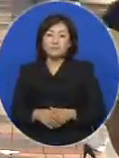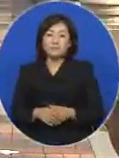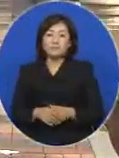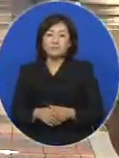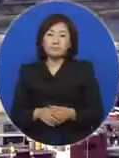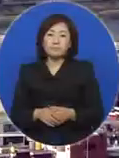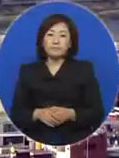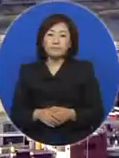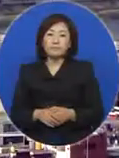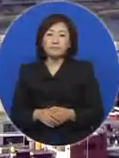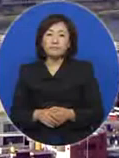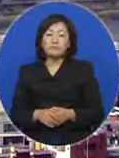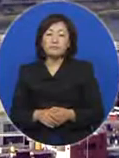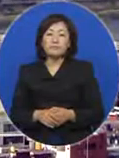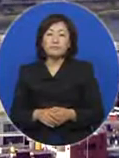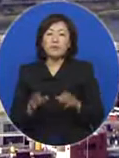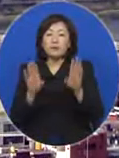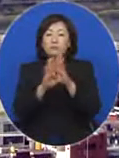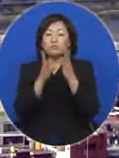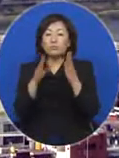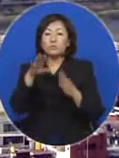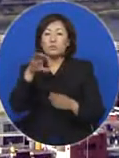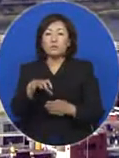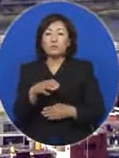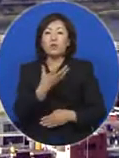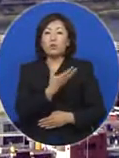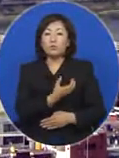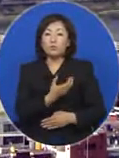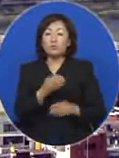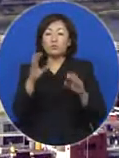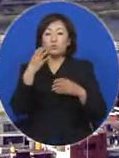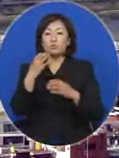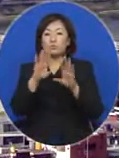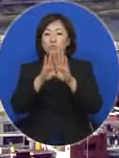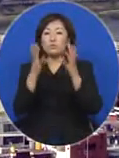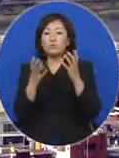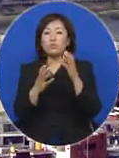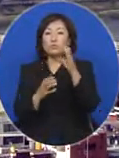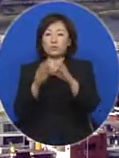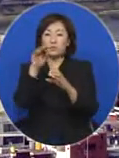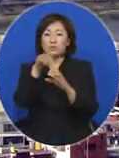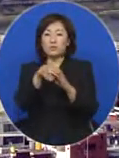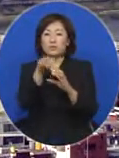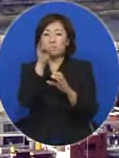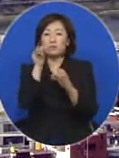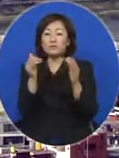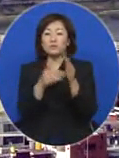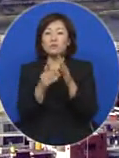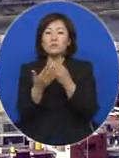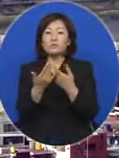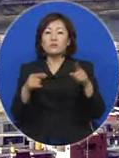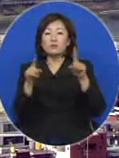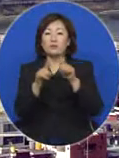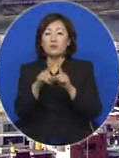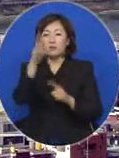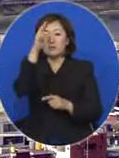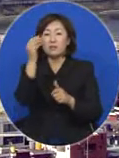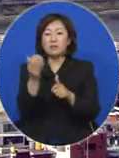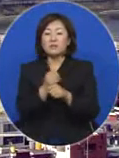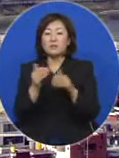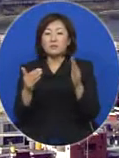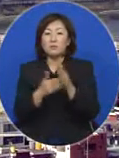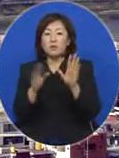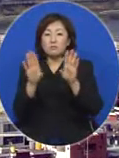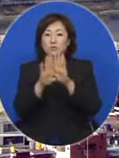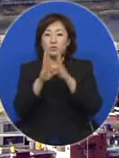선우석입니다. 현관에 우유 투입구가 있는 집만 골라 절도 행각을 벌여온 일당이 경찰에 붙잡혔습니다.